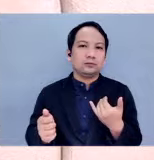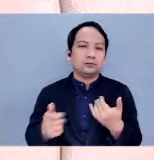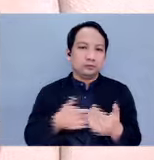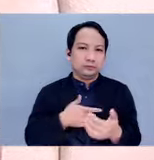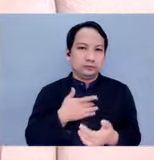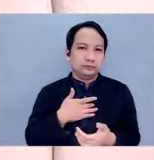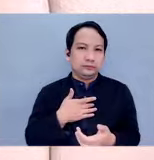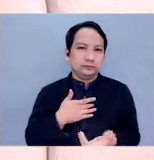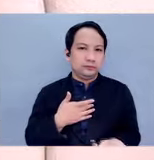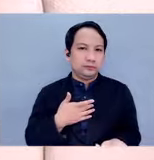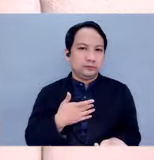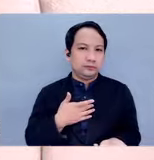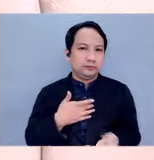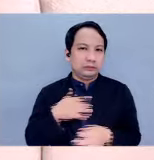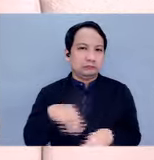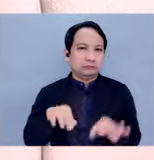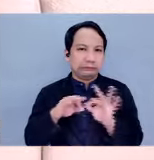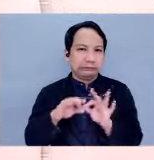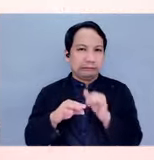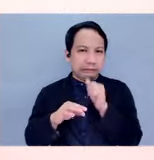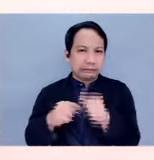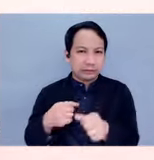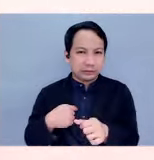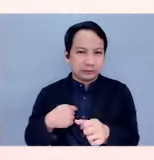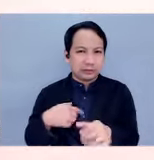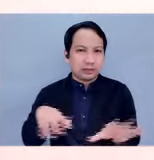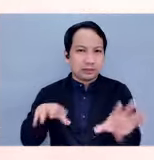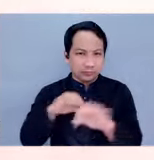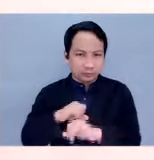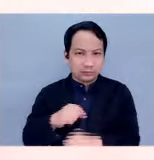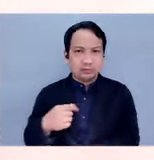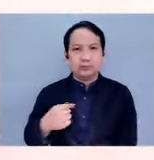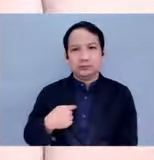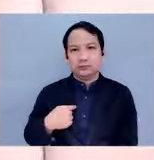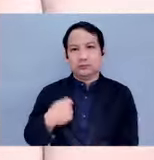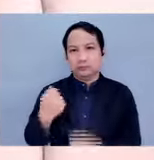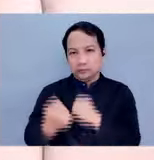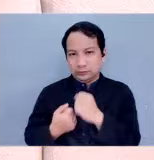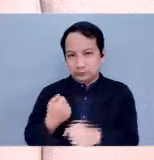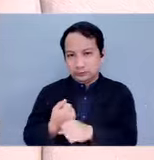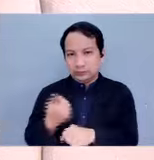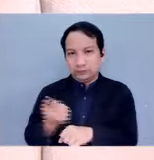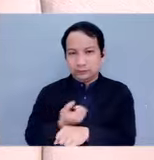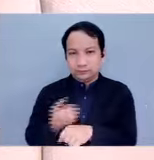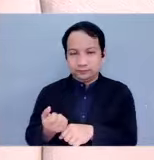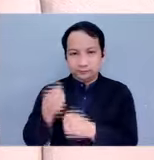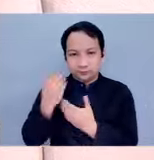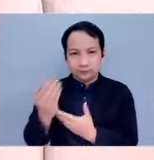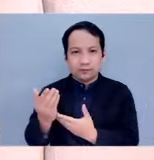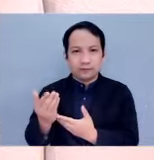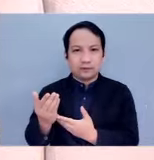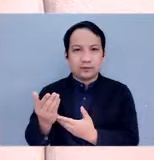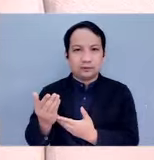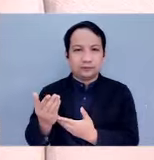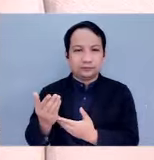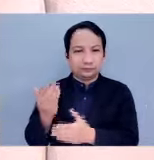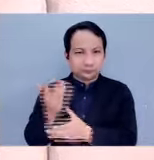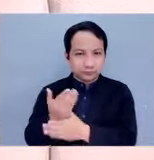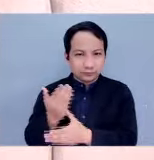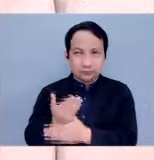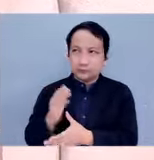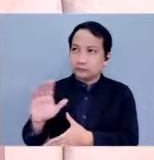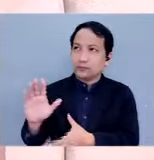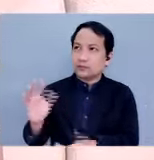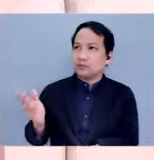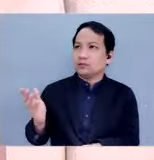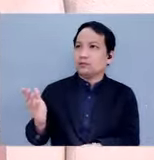hindi ako importante. Pero ang ending? Ang ending, ikaw yung nagsasuffer. Tapos, syempre, papasok na rin the usual, yung mga anxiety na parang, did I